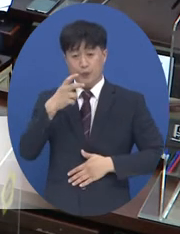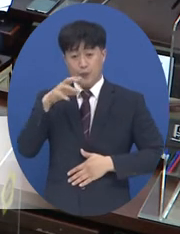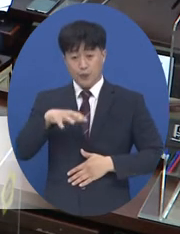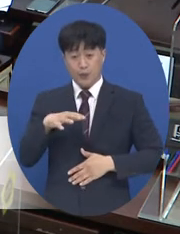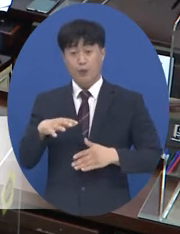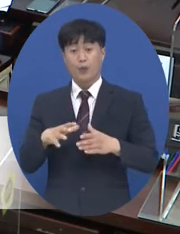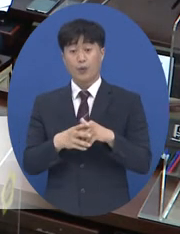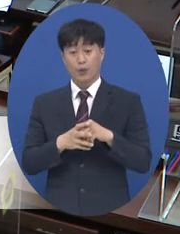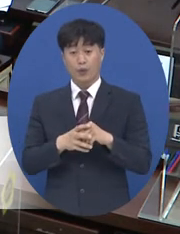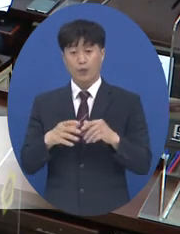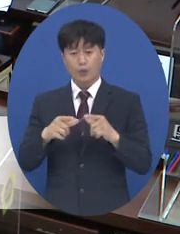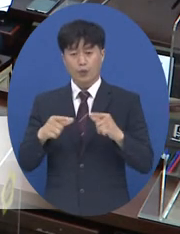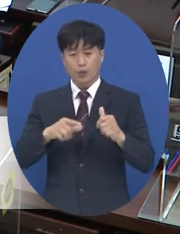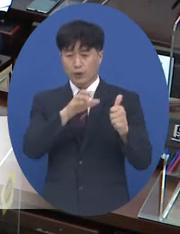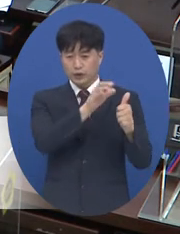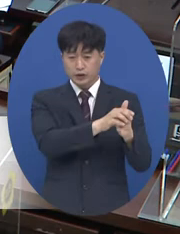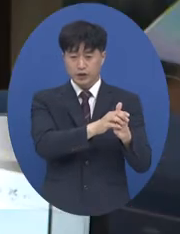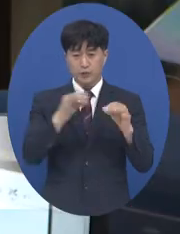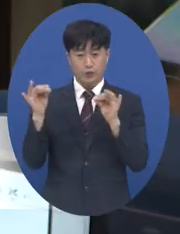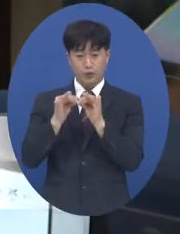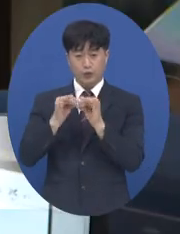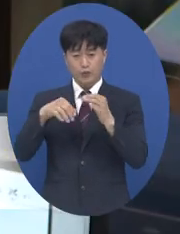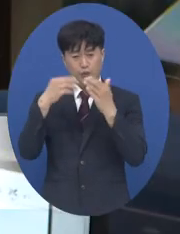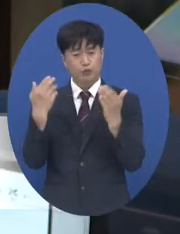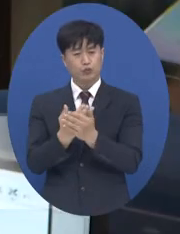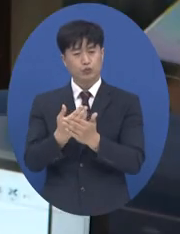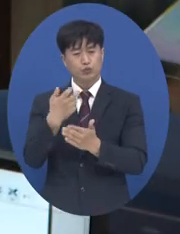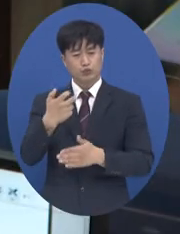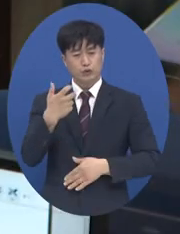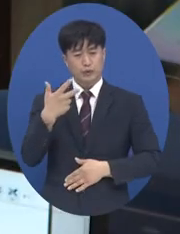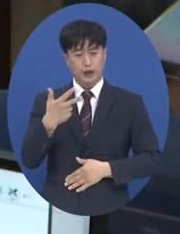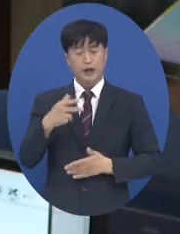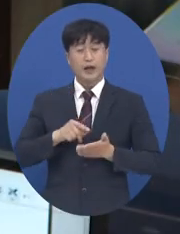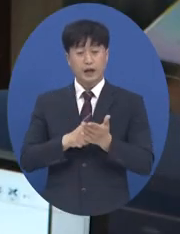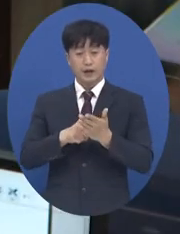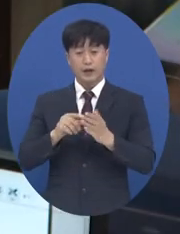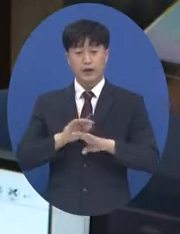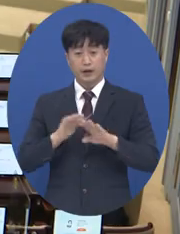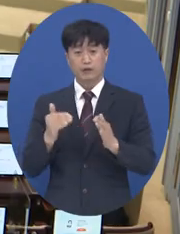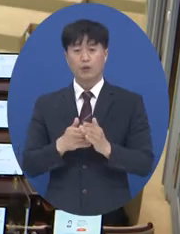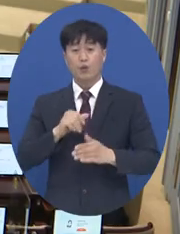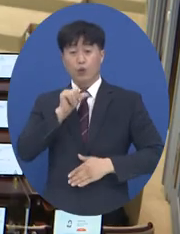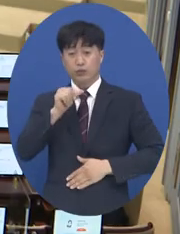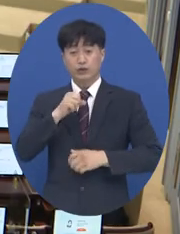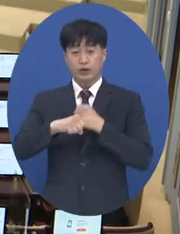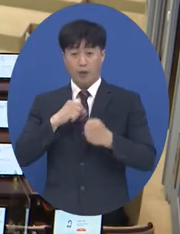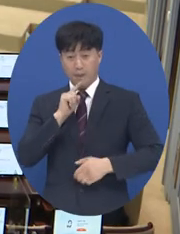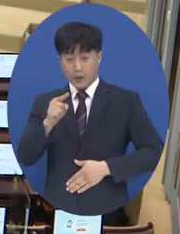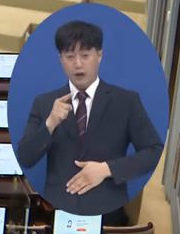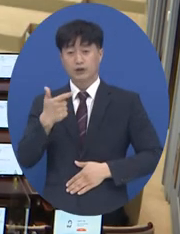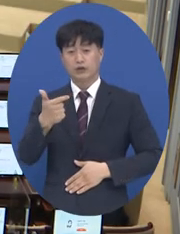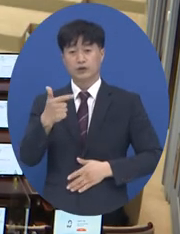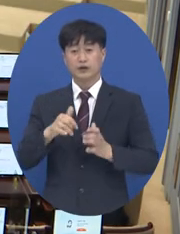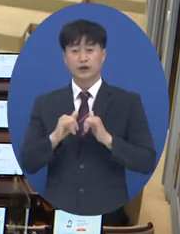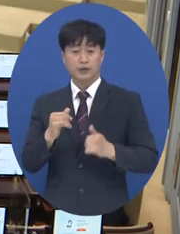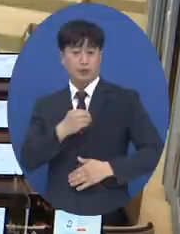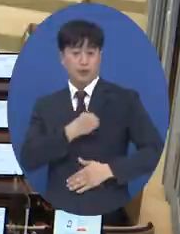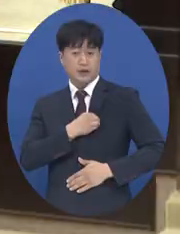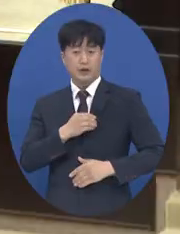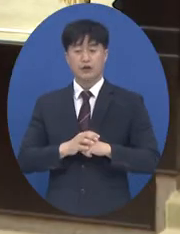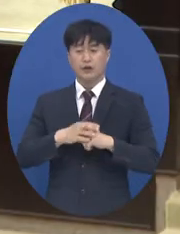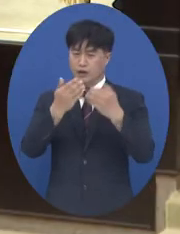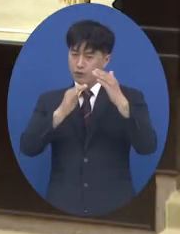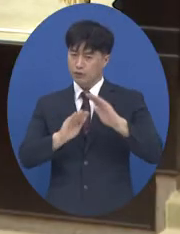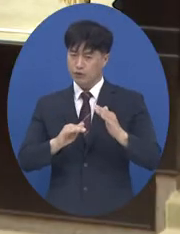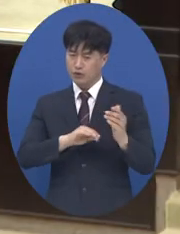동의안 등총 68건의 안건이 처리됐습니다. 5분 자유발언에서는 6명의 의원들이 도정 전반에